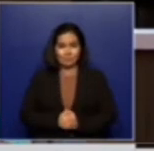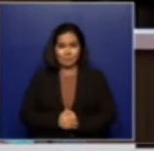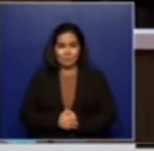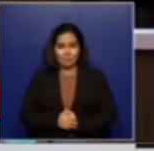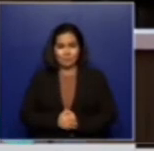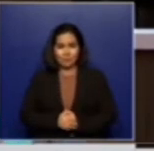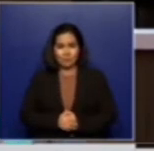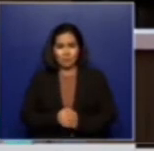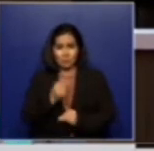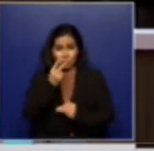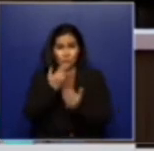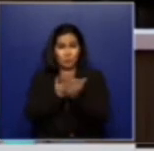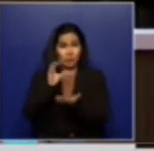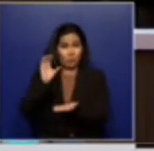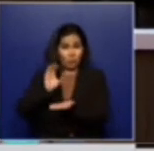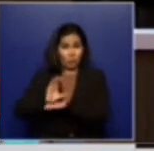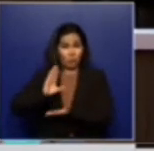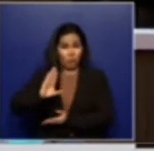ก็จะต้องมีการบูรณาการร่วมมือกันกับหน่วยงานหลายๆฝ่ายการให้งบประมาณจะต้องสอดคล้องกับการทำงานจะต้องสอดคล้องกับวิสัยทัศน์และวัตถุประสงค์ที่เขียนไว้ในคำเสนอของบประมาณแบบนี้เมื่อมันไม่สอดคล้องเช่นนี้แล้วจะให้สมาชิกสภาผู้แทนราษฎรแห่งนี้รับร่างหลักการได้อย่างไรท่านประธานที่เคารพถ้ามาดูงบประมาณของป.ป.ส.